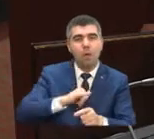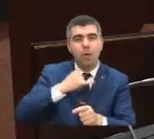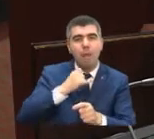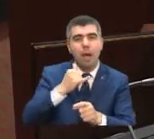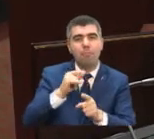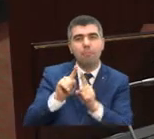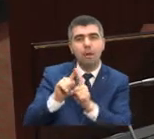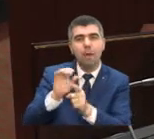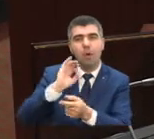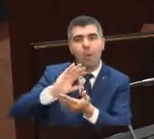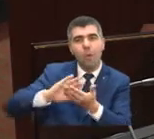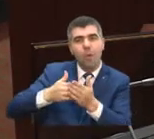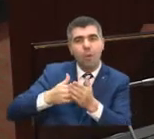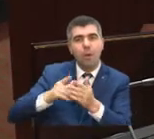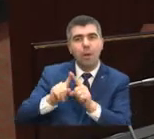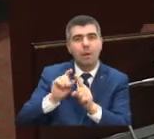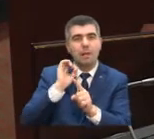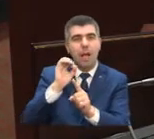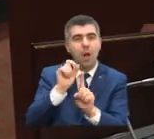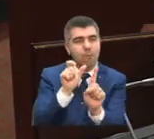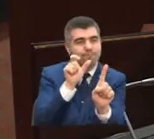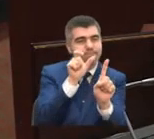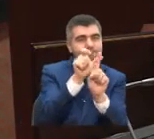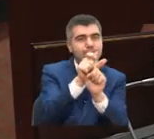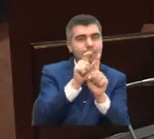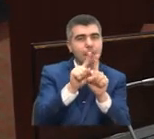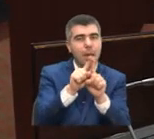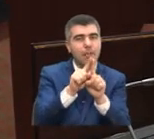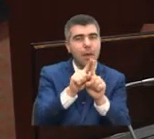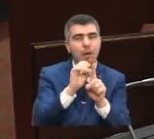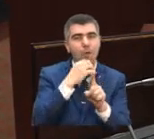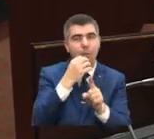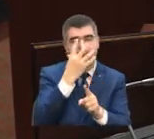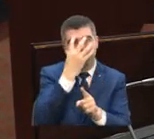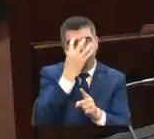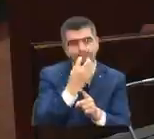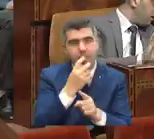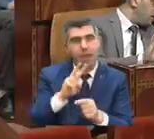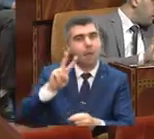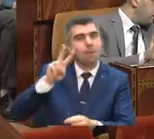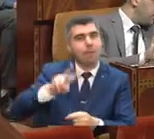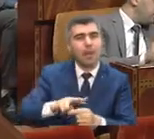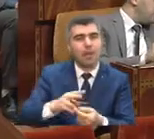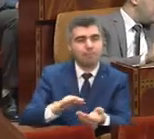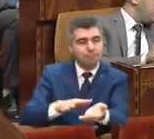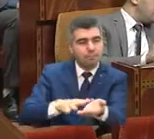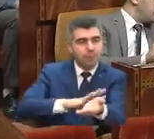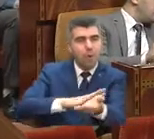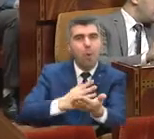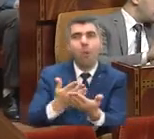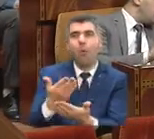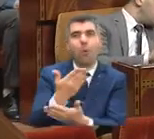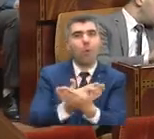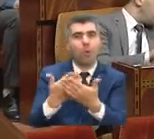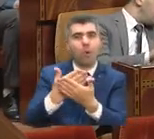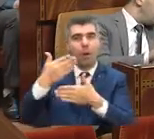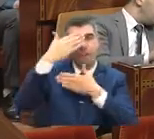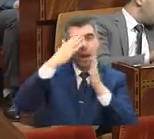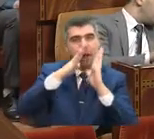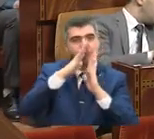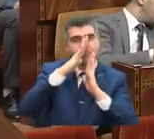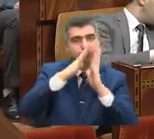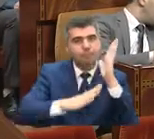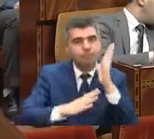الجريمة البشعة، الجريمة الوحشية بإمليل، والتي اهتزت لها مشاعر المغاربة قاطبة، والتي